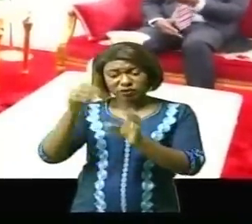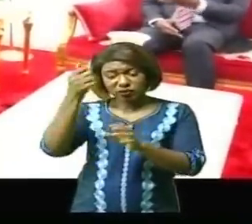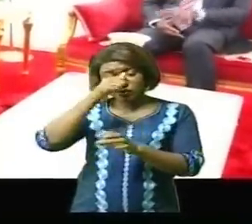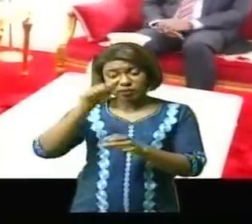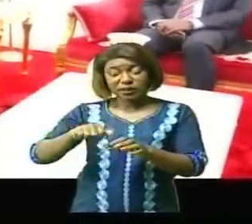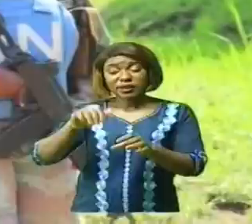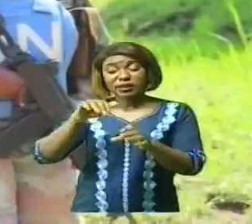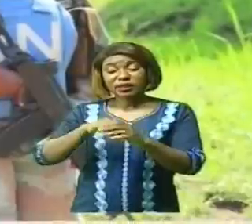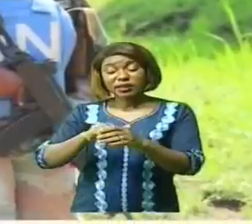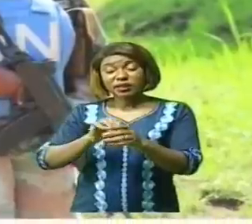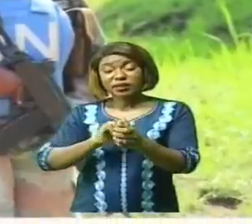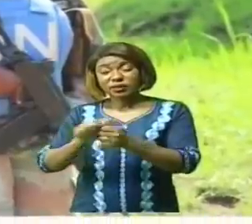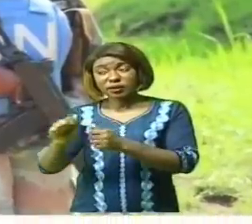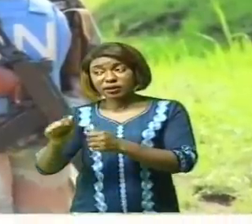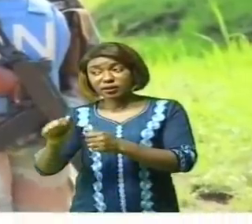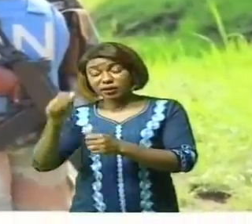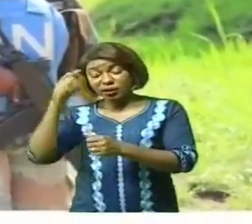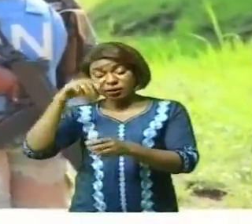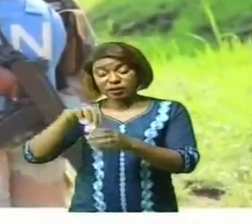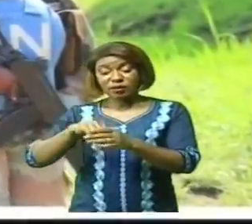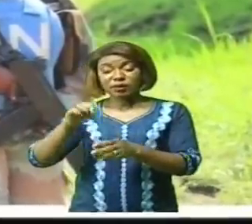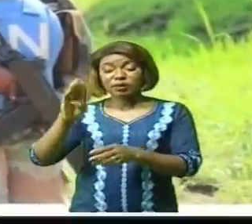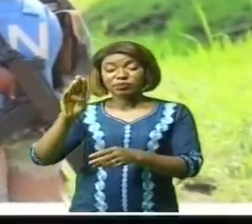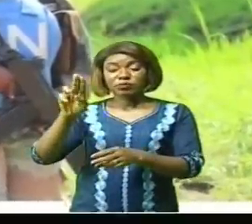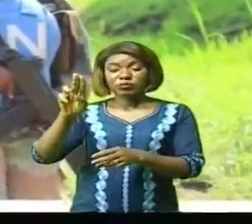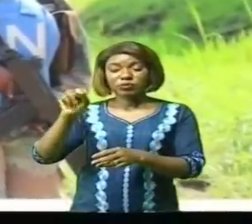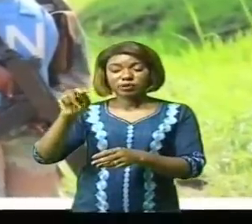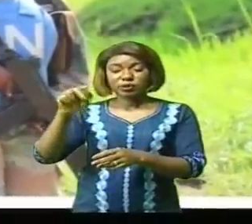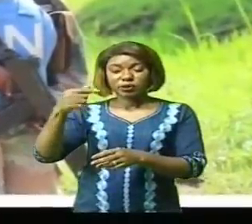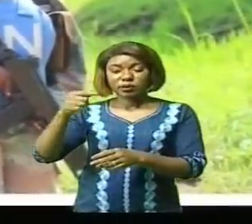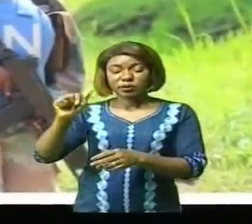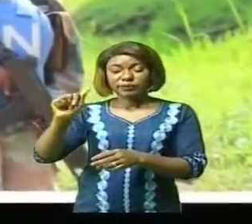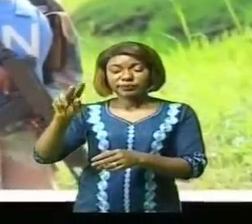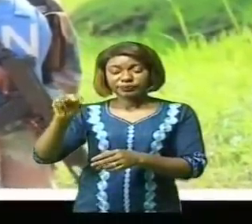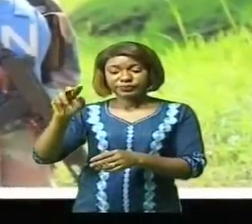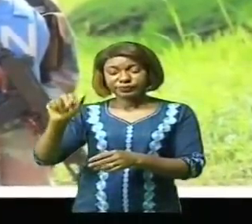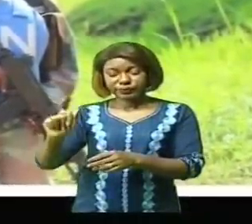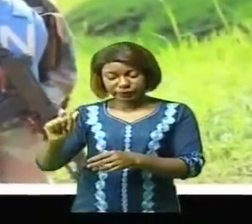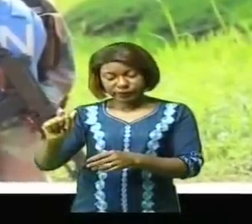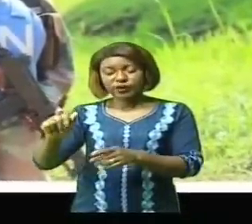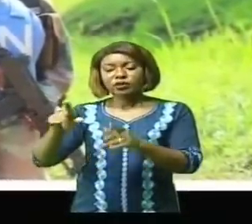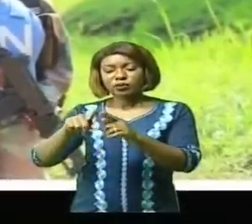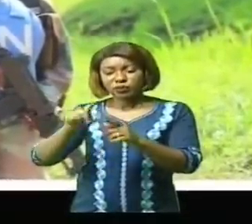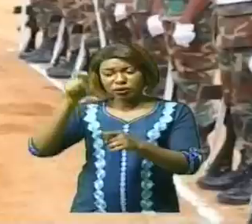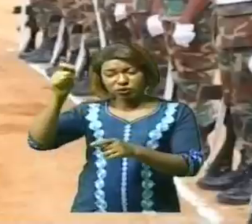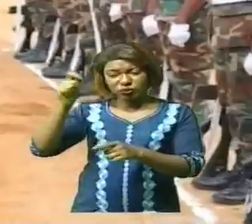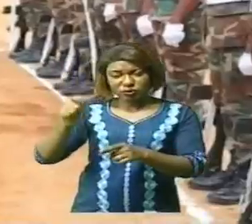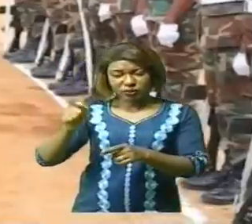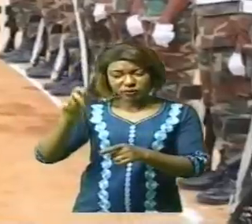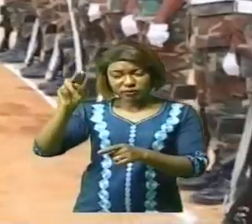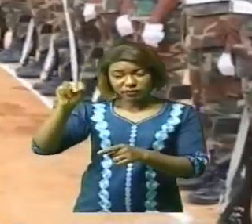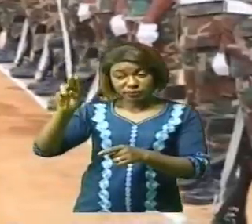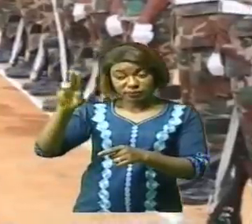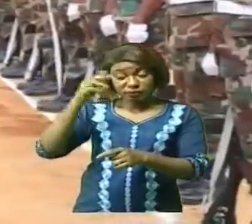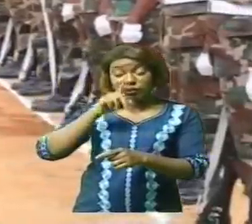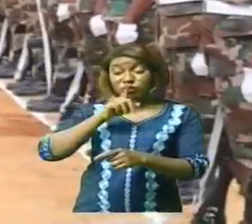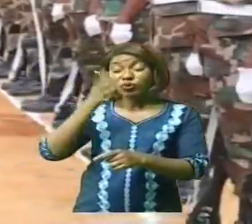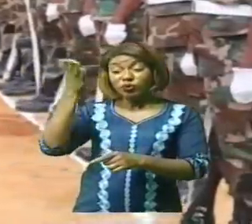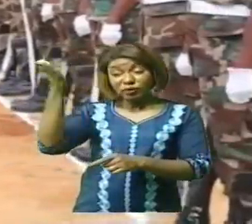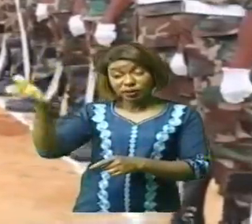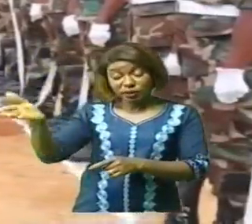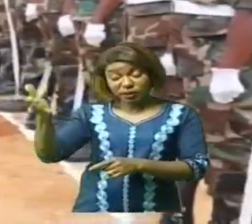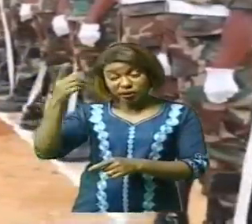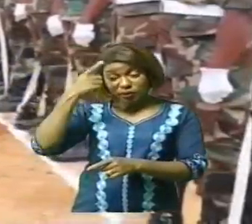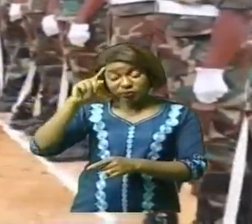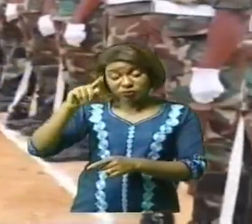aux opérations à Bunagana et à Rumagabo. Actuellement, les unités onusiennes sont constituées des brigades